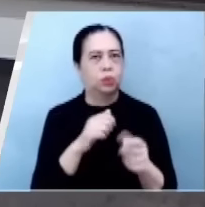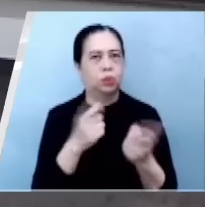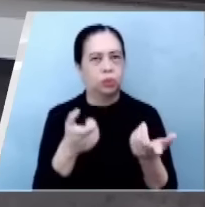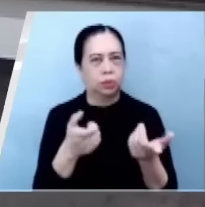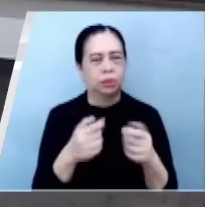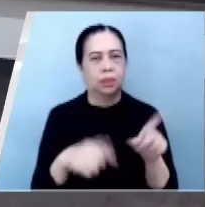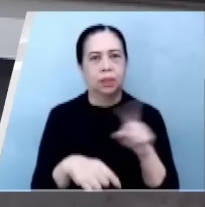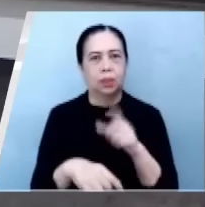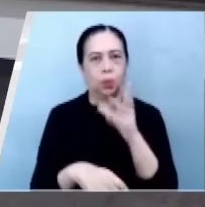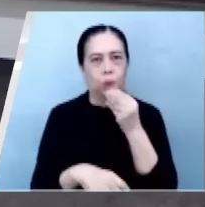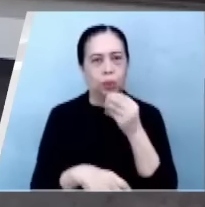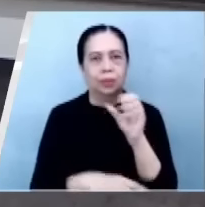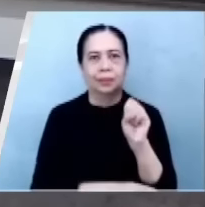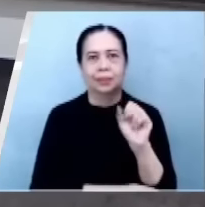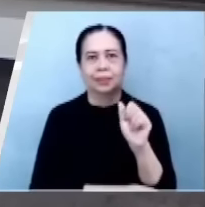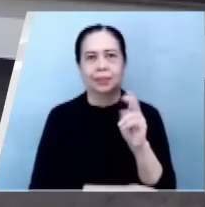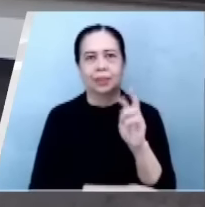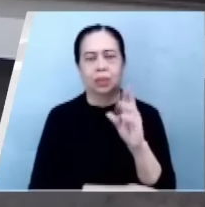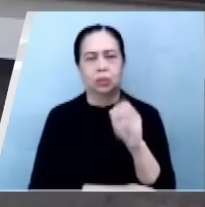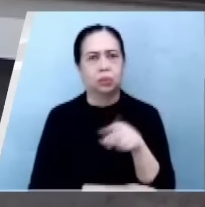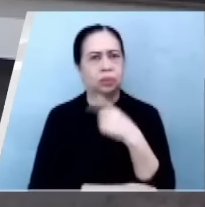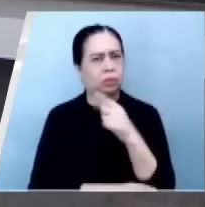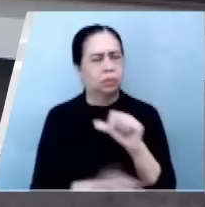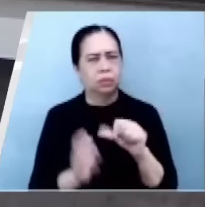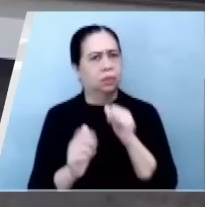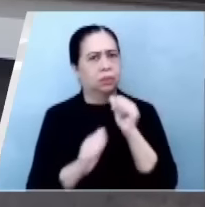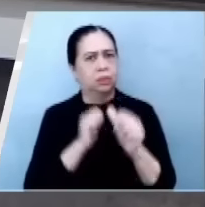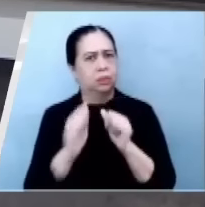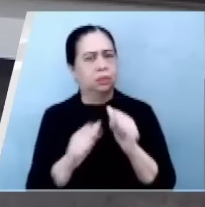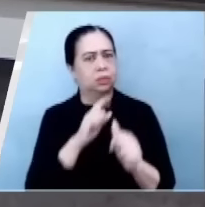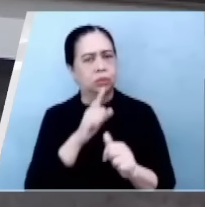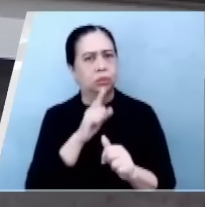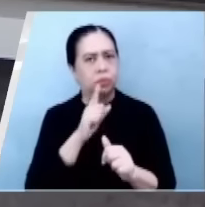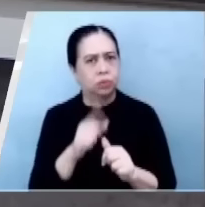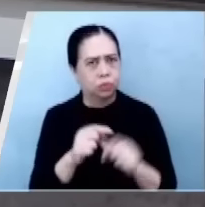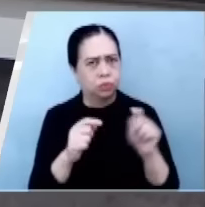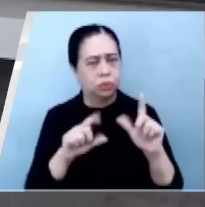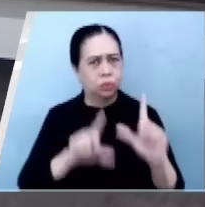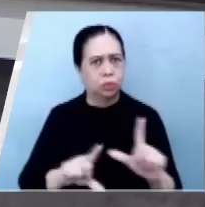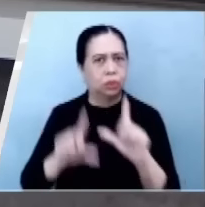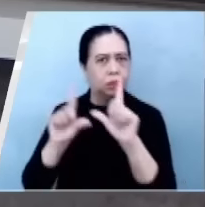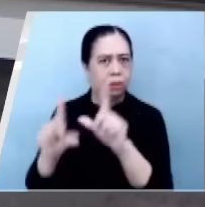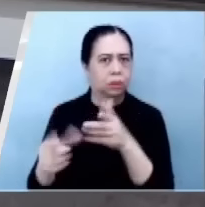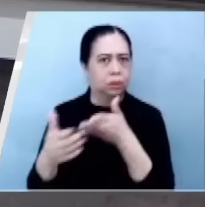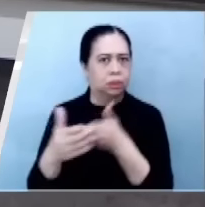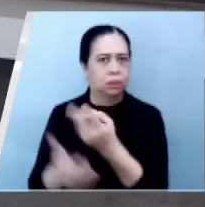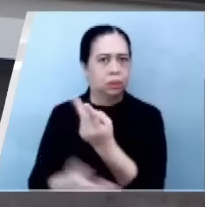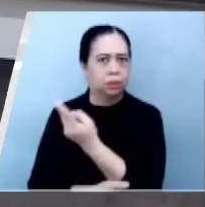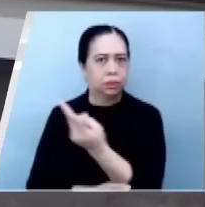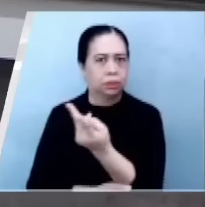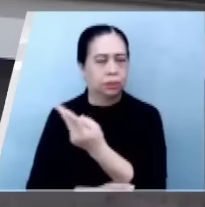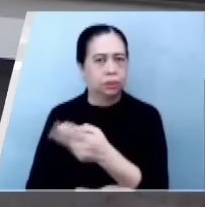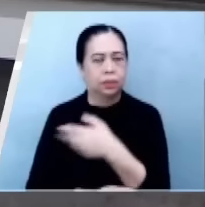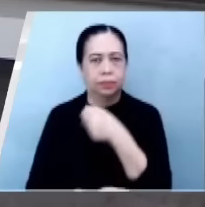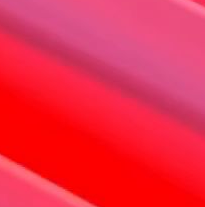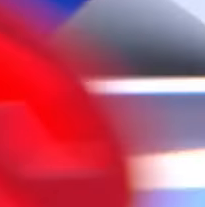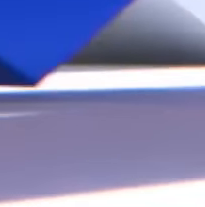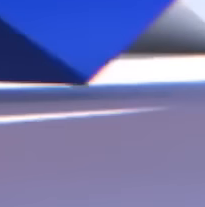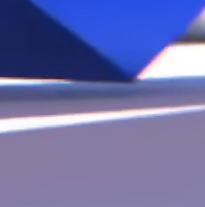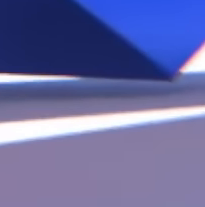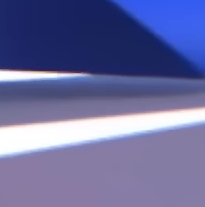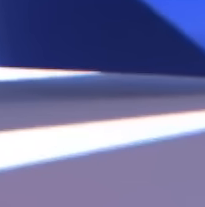Sandro. Mariin nilang itinanggi ang anilay mapinirang akusasyon laban sa kanila. At nakatutok si Sandra